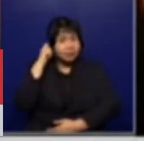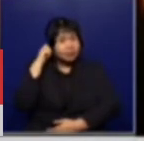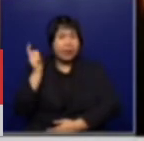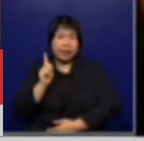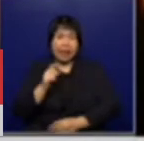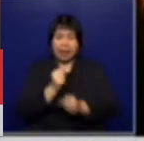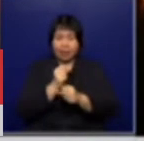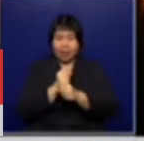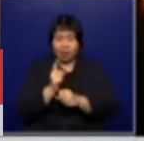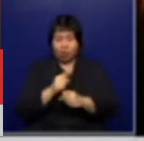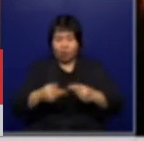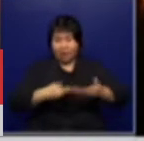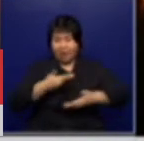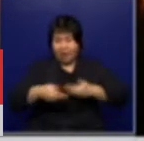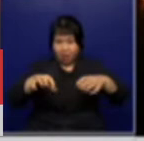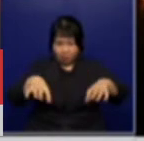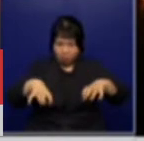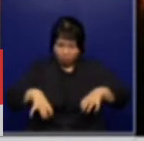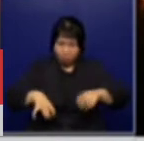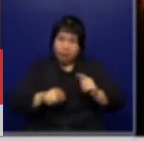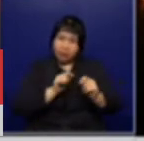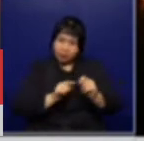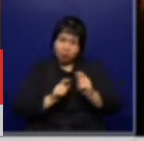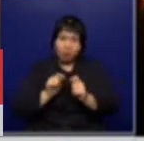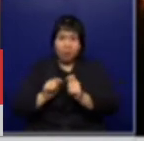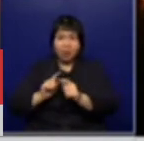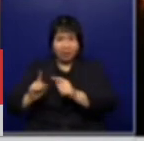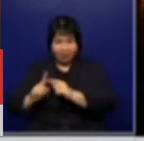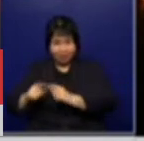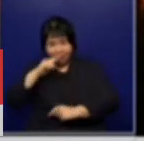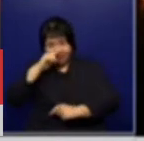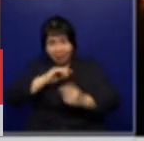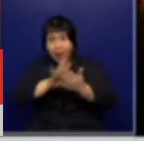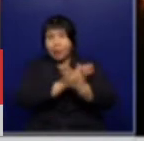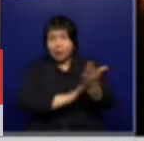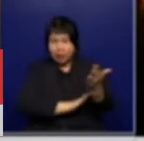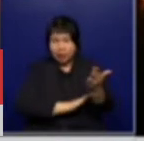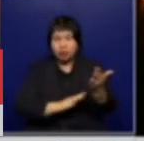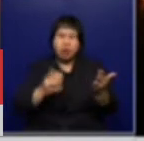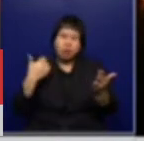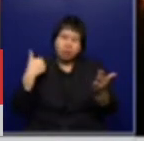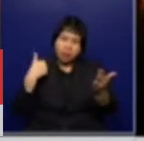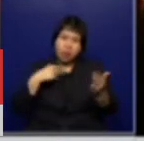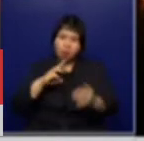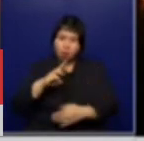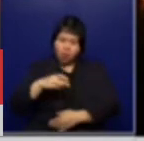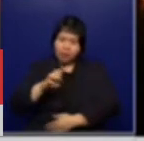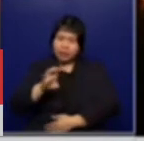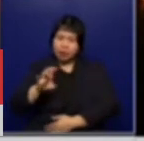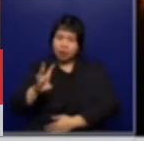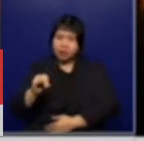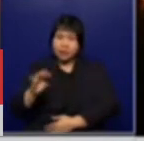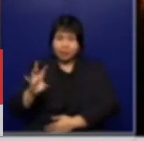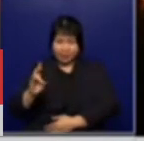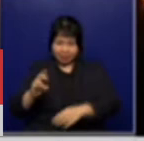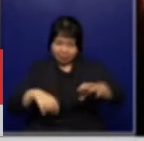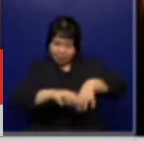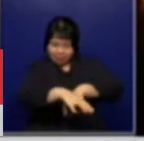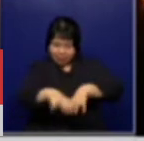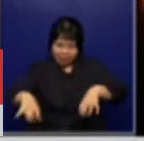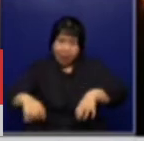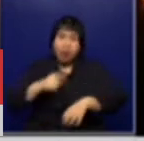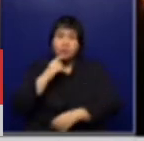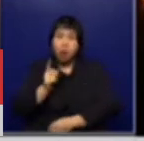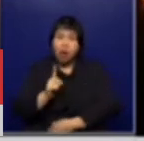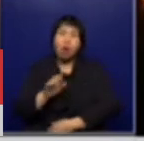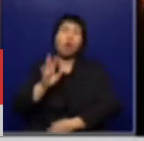รับปรุงพื้นที่การค้าตามตำบลและก็อำเภอต่างๆทั่วประเทศกว่า 6,447 แห่งค่ะโดยอ้างว่าเป็น